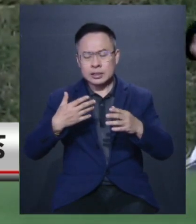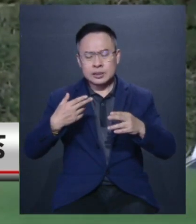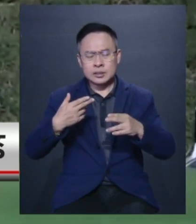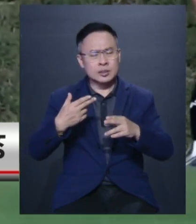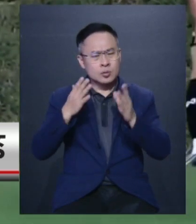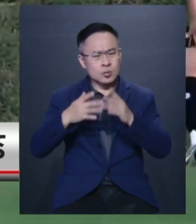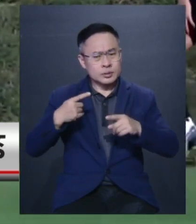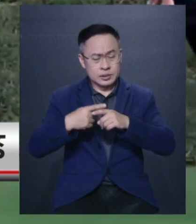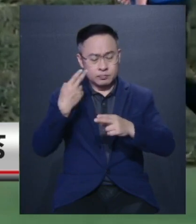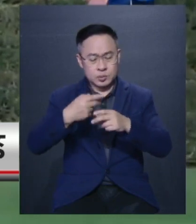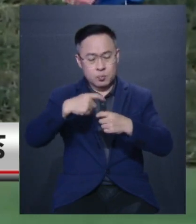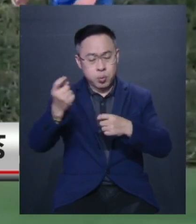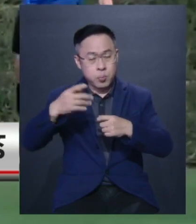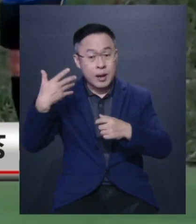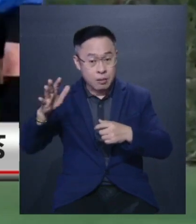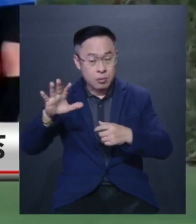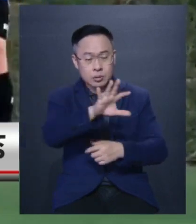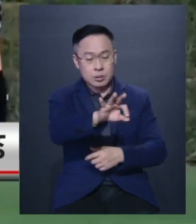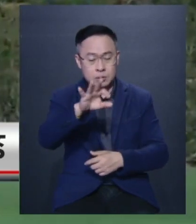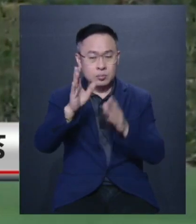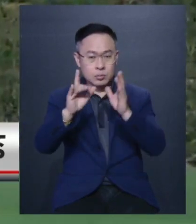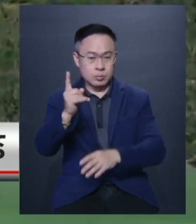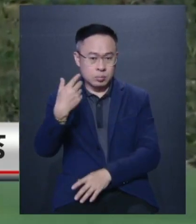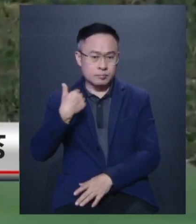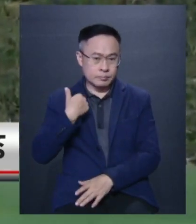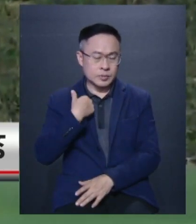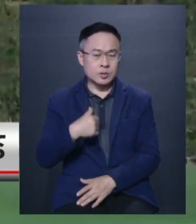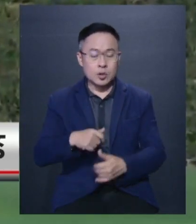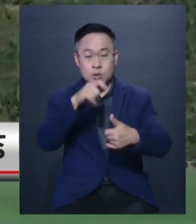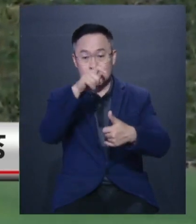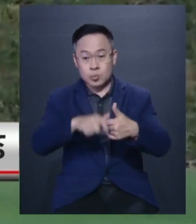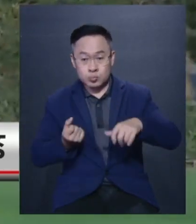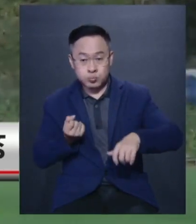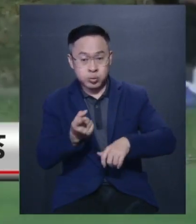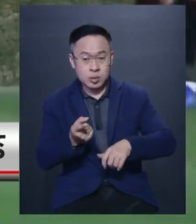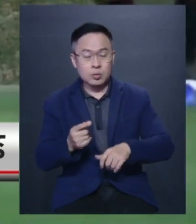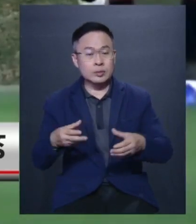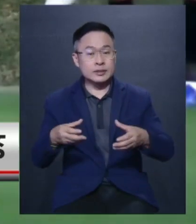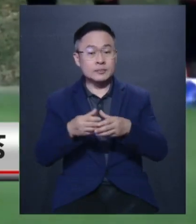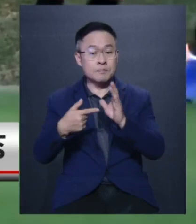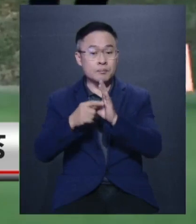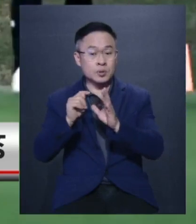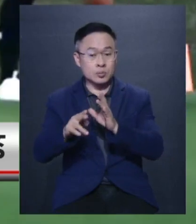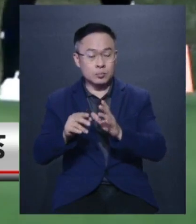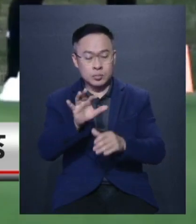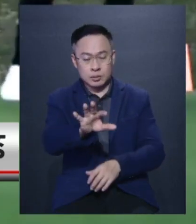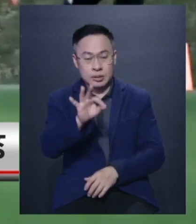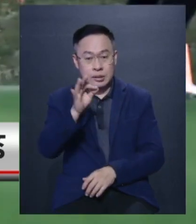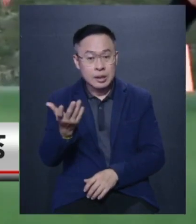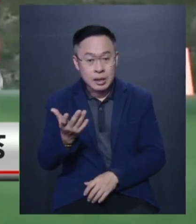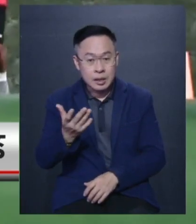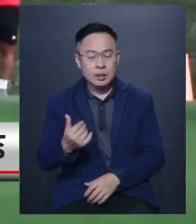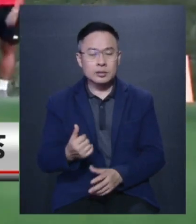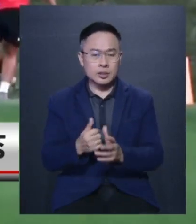ส่วนเรื่องการถอนตัวของผลิต Good studsศูนย์หน้าของ BGปทุมโค้ชระเหยว่าเราก็